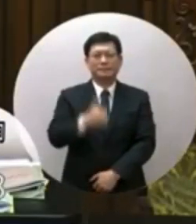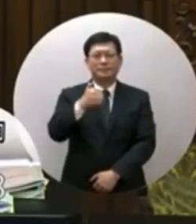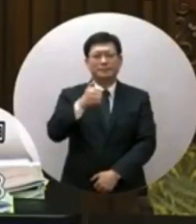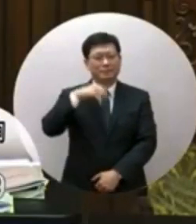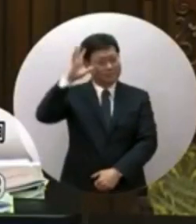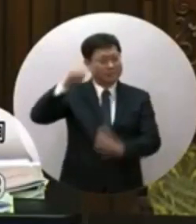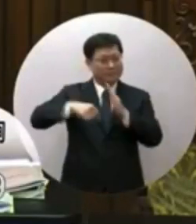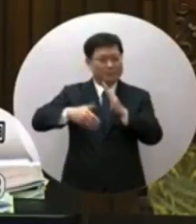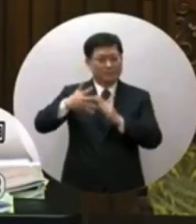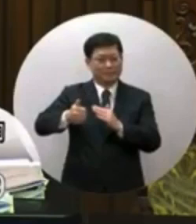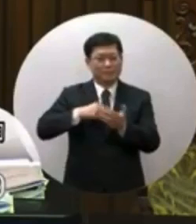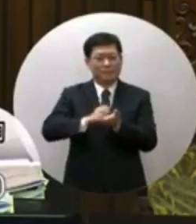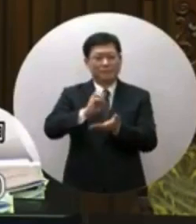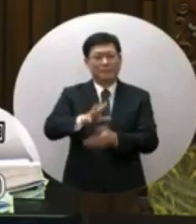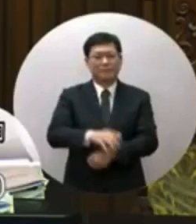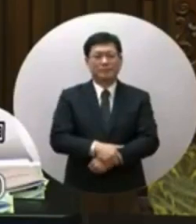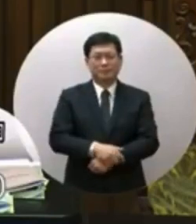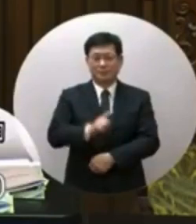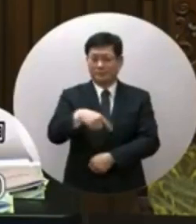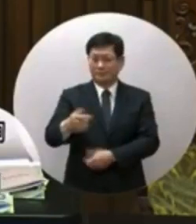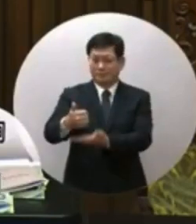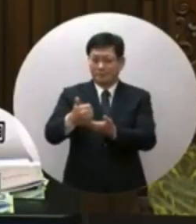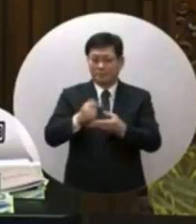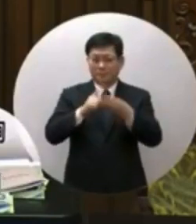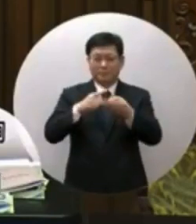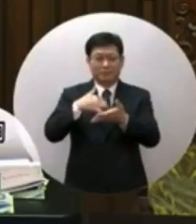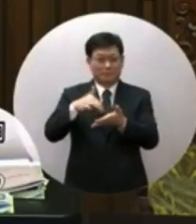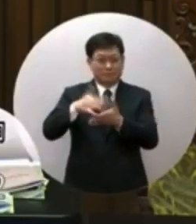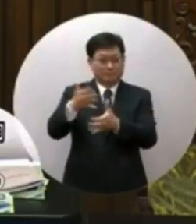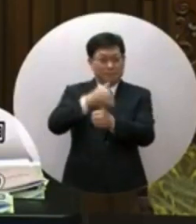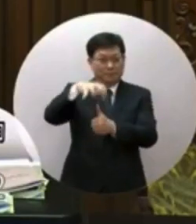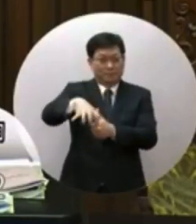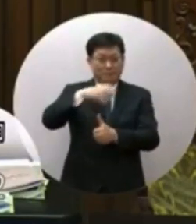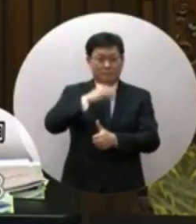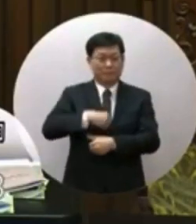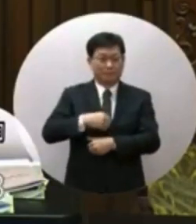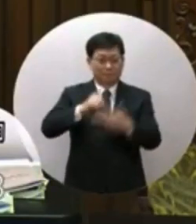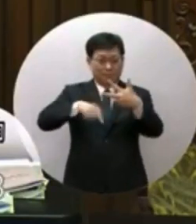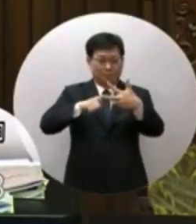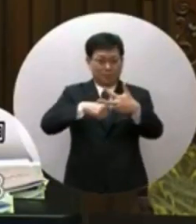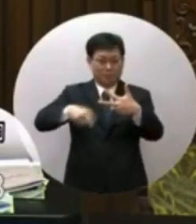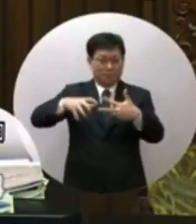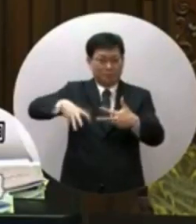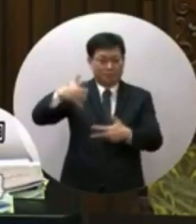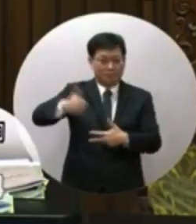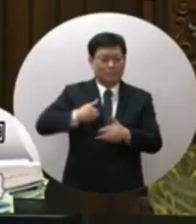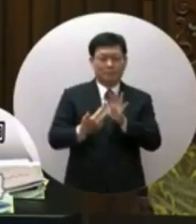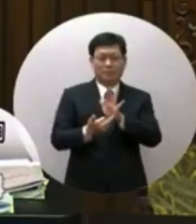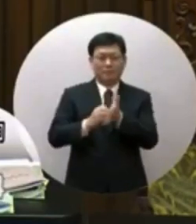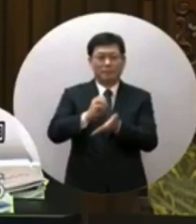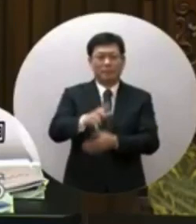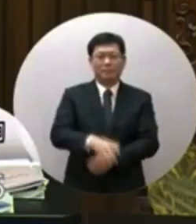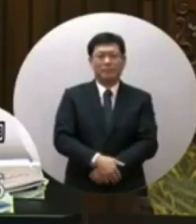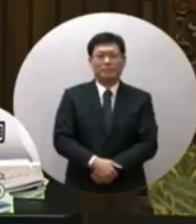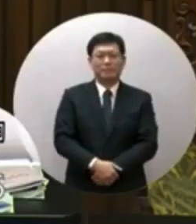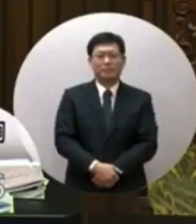谢谢苏院长的报告。接下来请主计总处朱主计长报告。